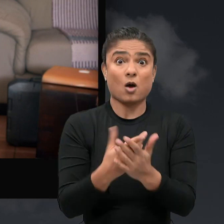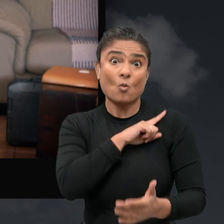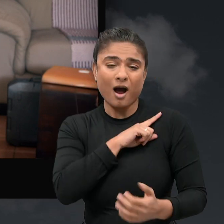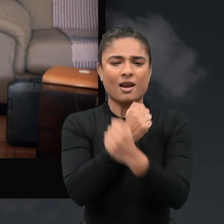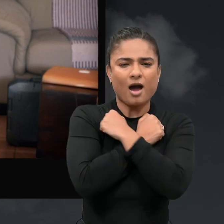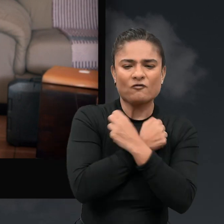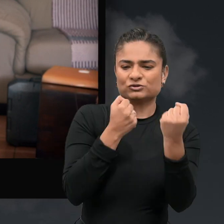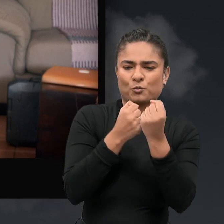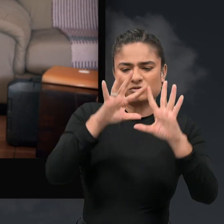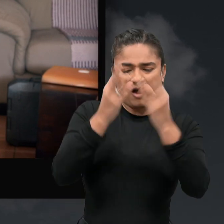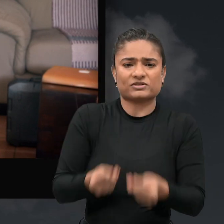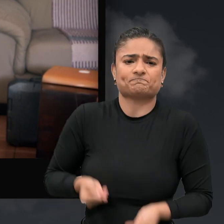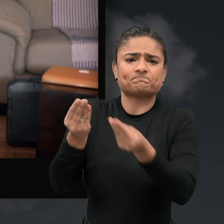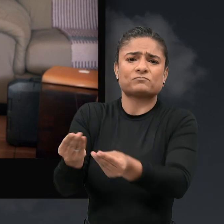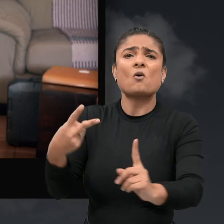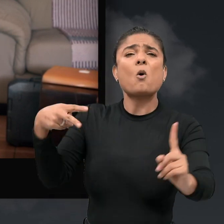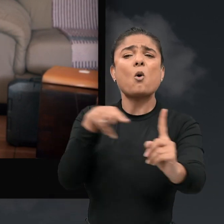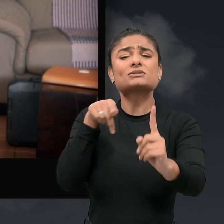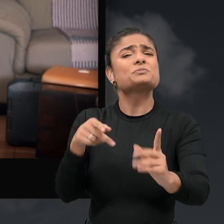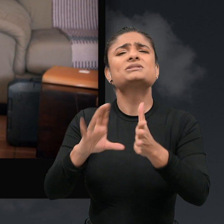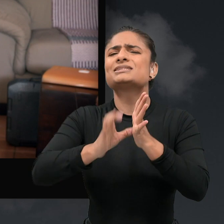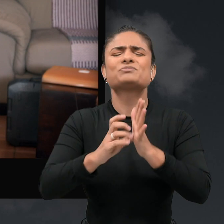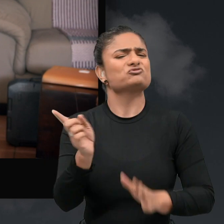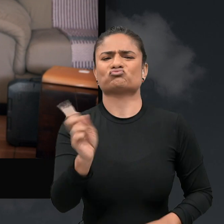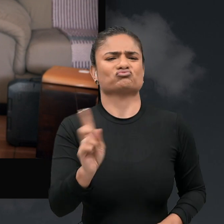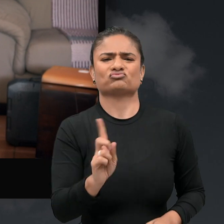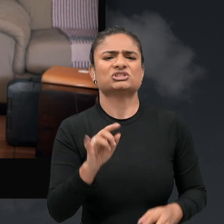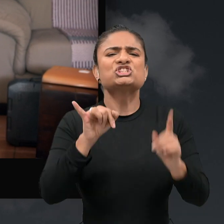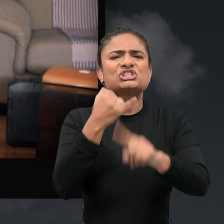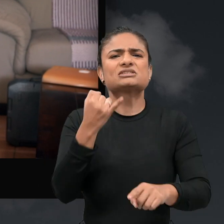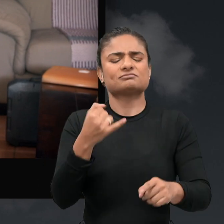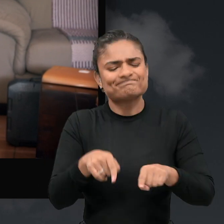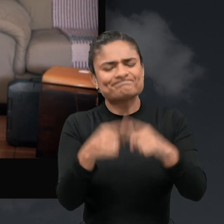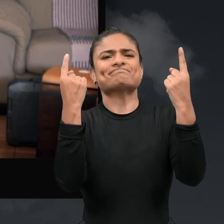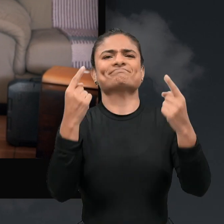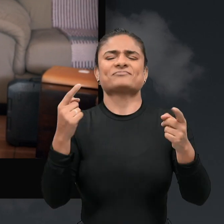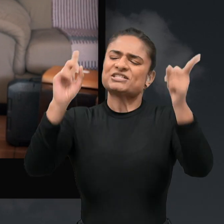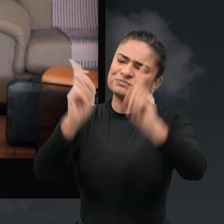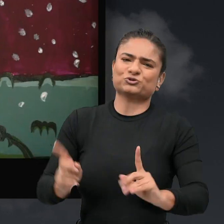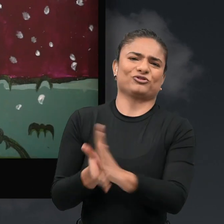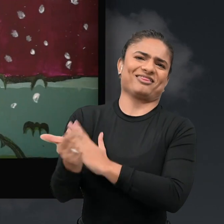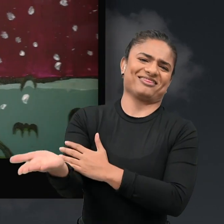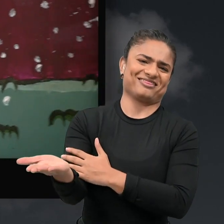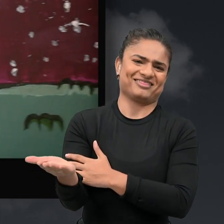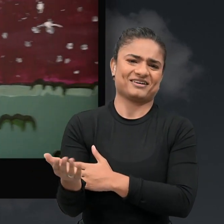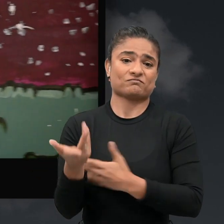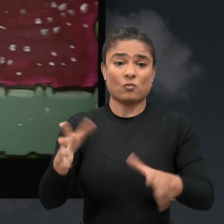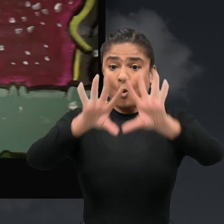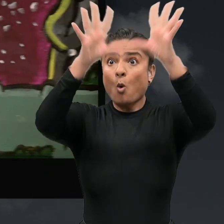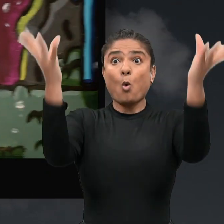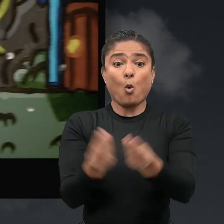om suksesvol te wees in die lewe. En autism is nie 'n disability nie, is 'n different ability.